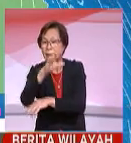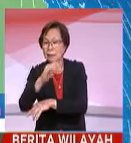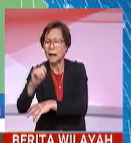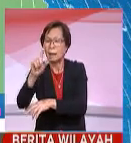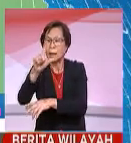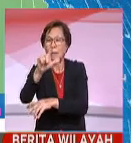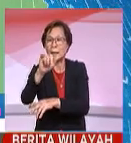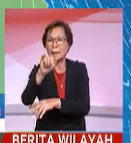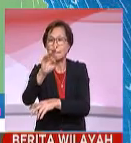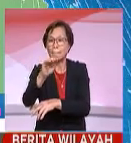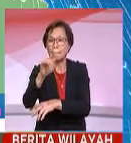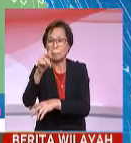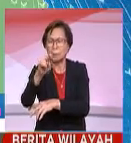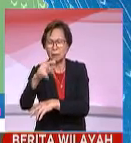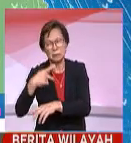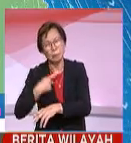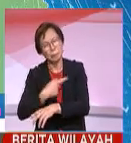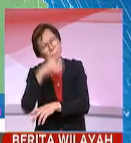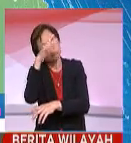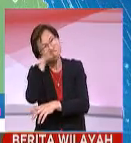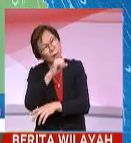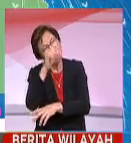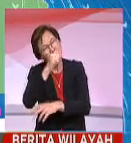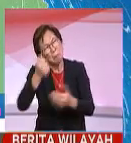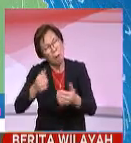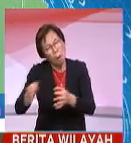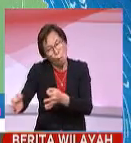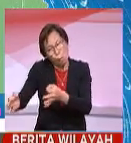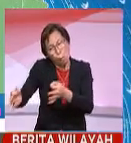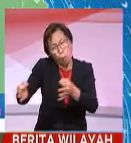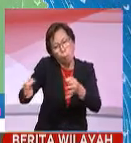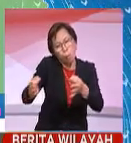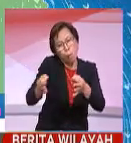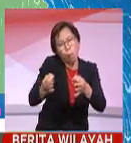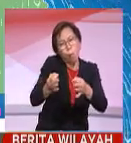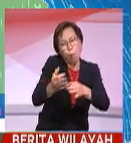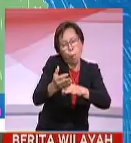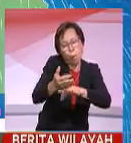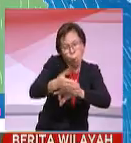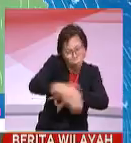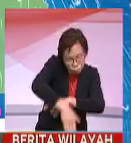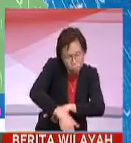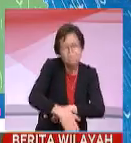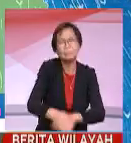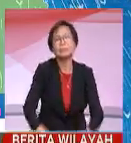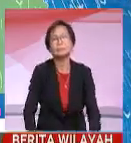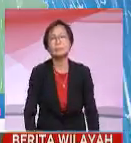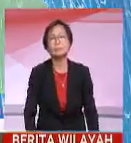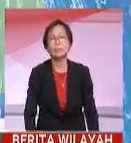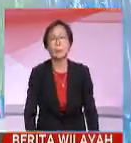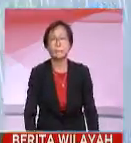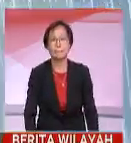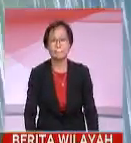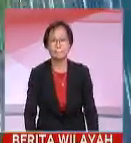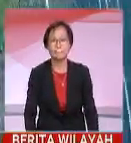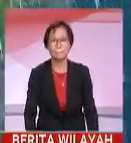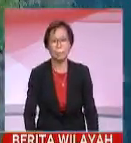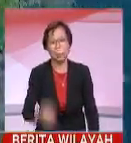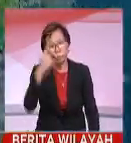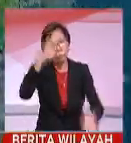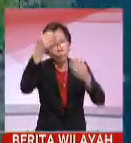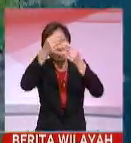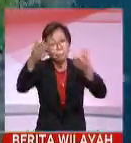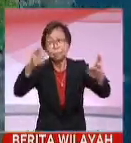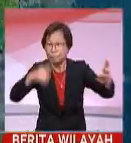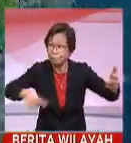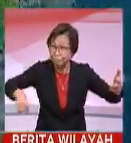bahagian Limbang, yang mana kami jangkakan keadaan ini boleh berlanjutan sehingga ke lewat petang nanti. Baiklah, untuk